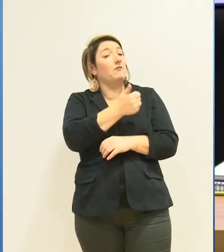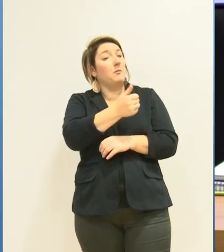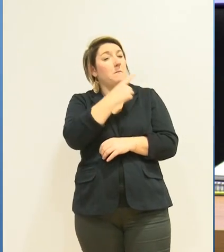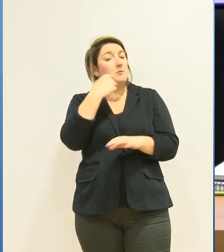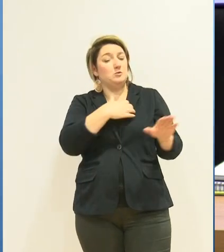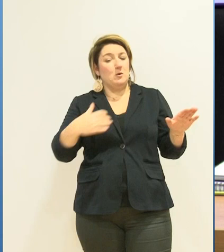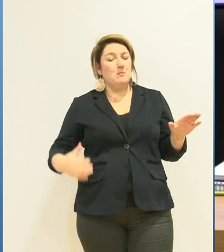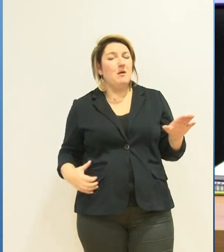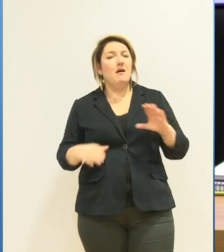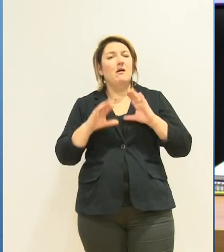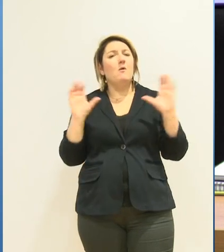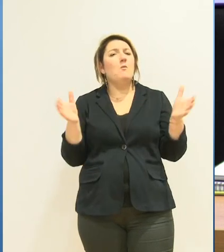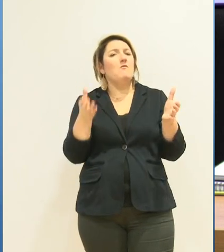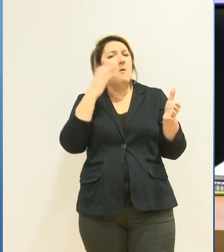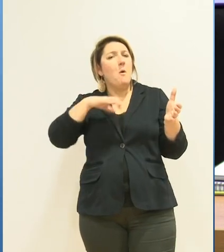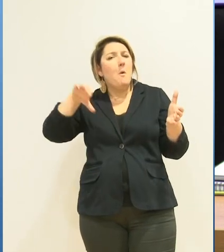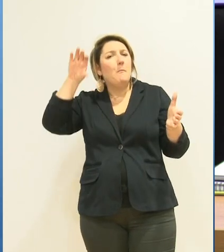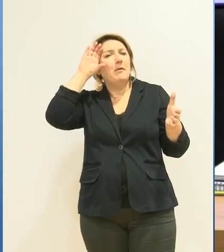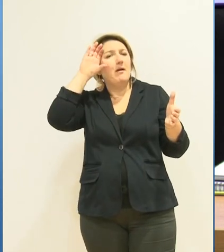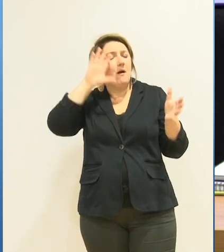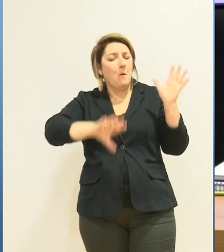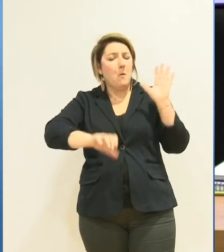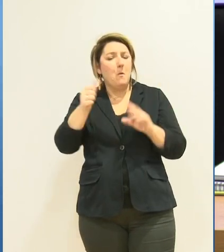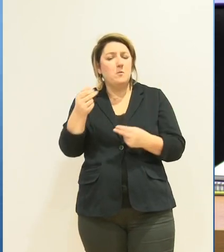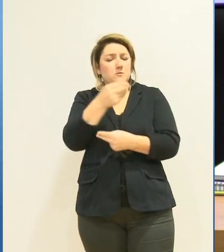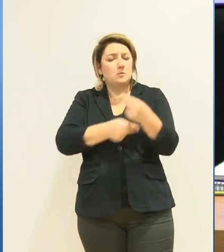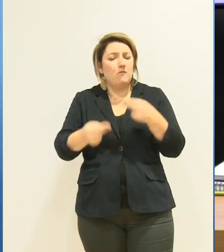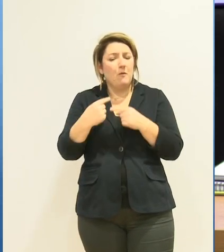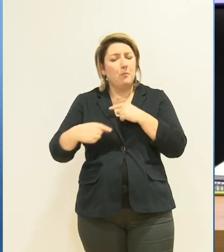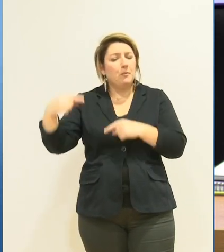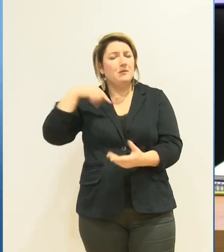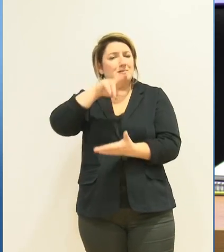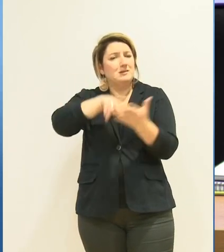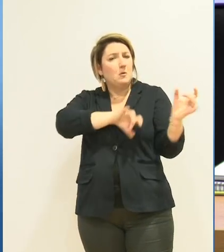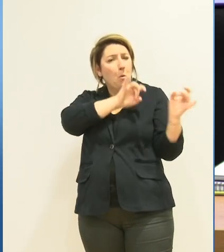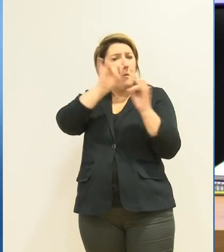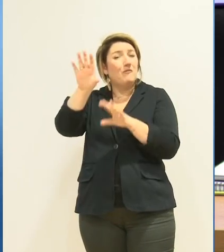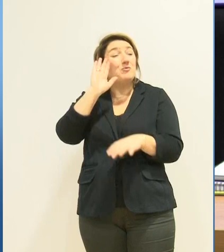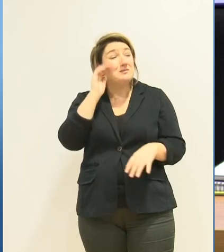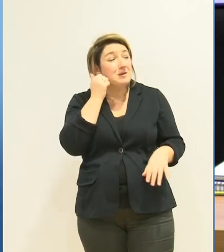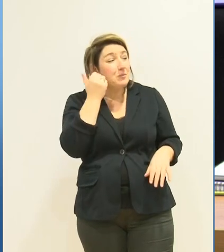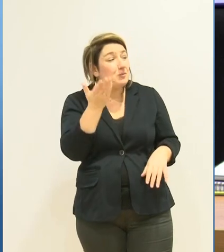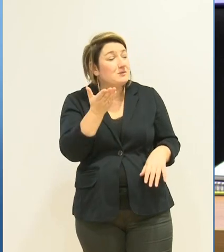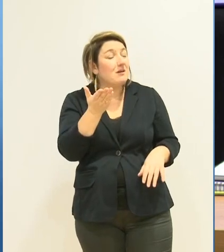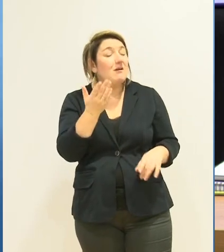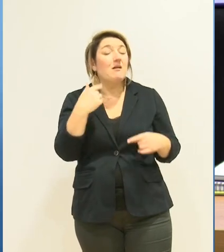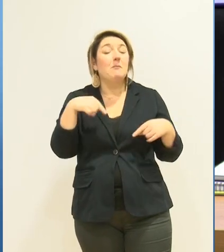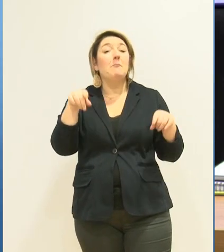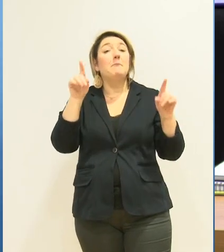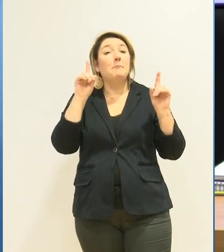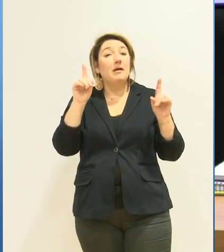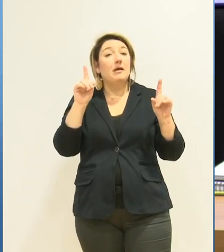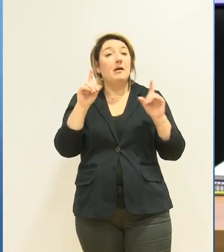du mouvement européen le 11 novembre dernier mais grenoble c'est